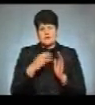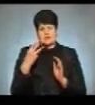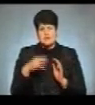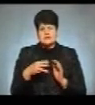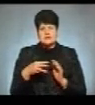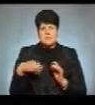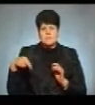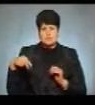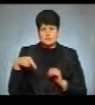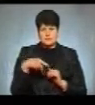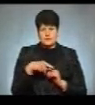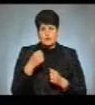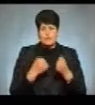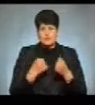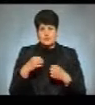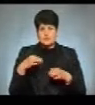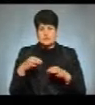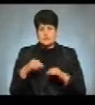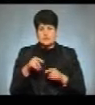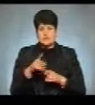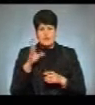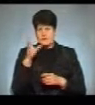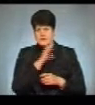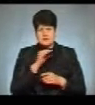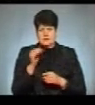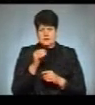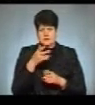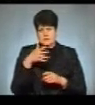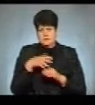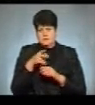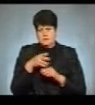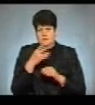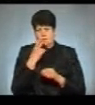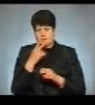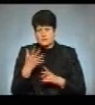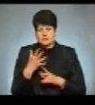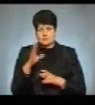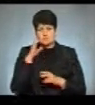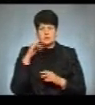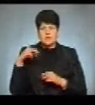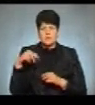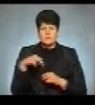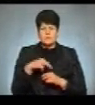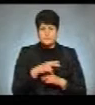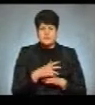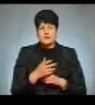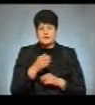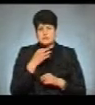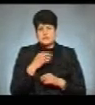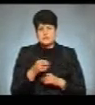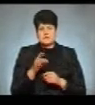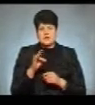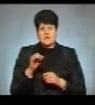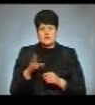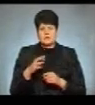пішохідному переході. Водій транспортного засобу не встигла зреагувати на те, що чоловік вийшов на перехід. Про це повідомив речник Нацполіції області